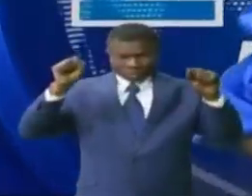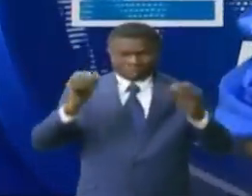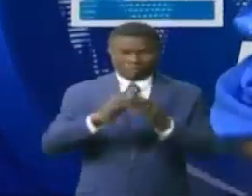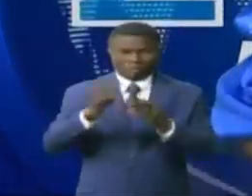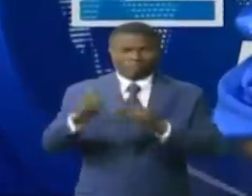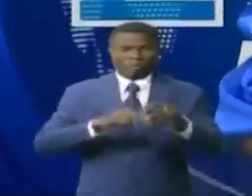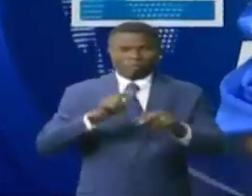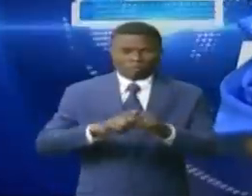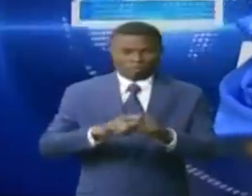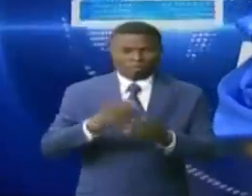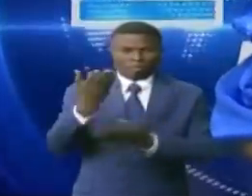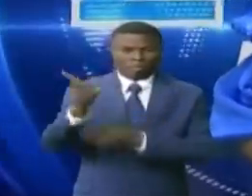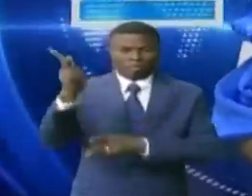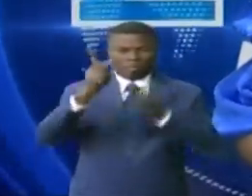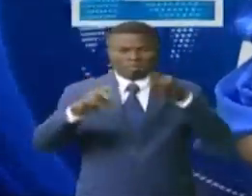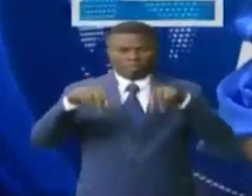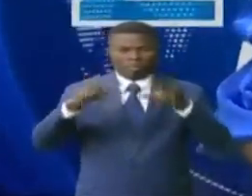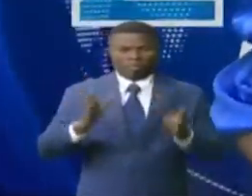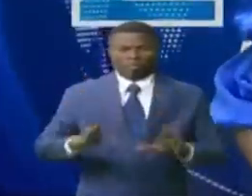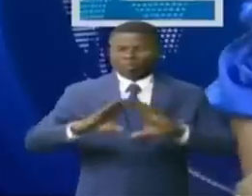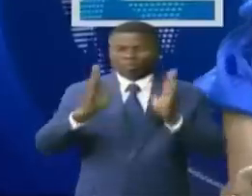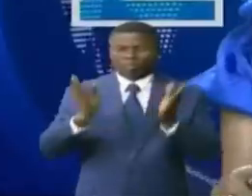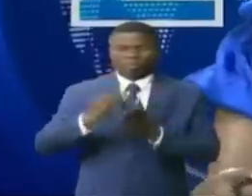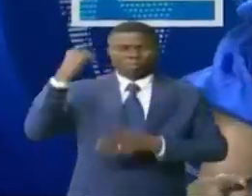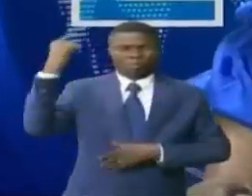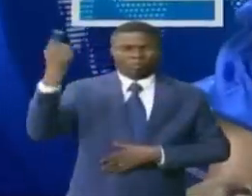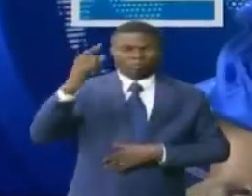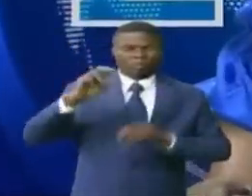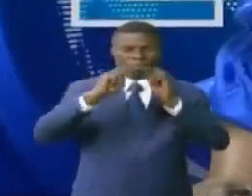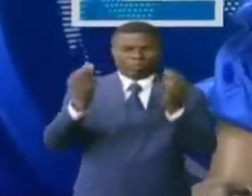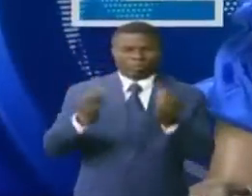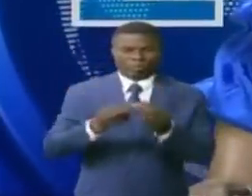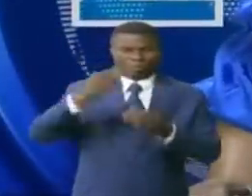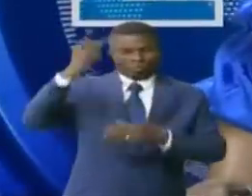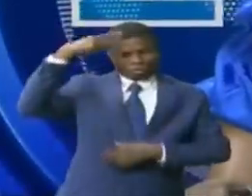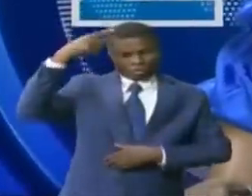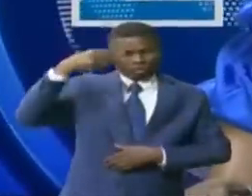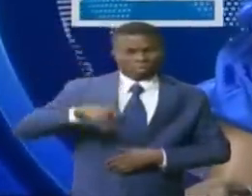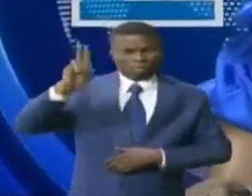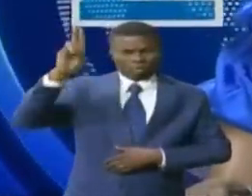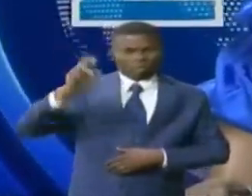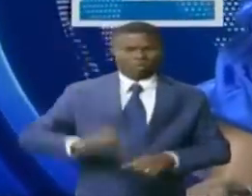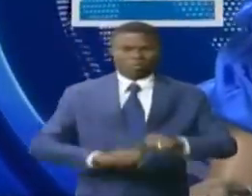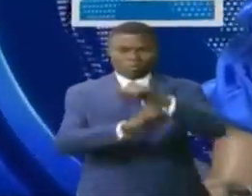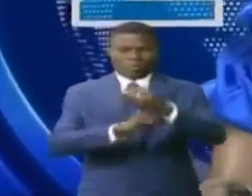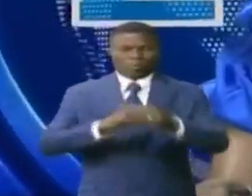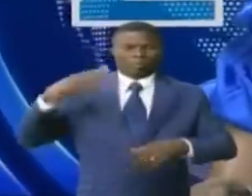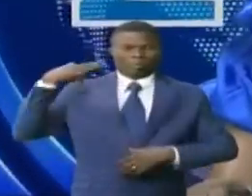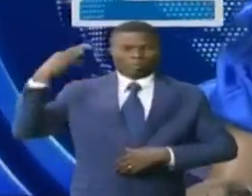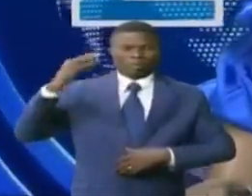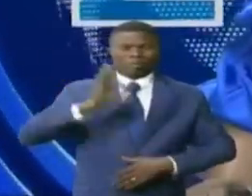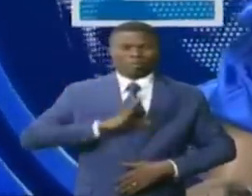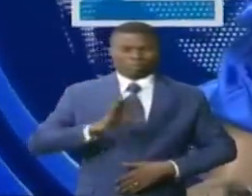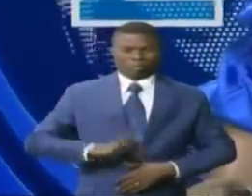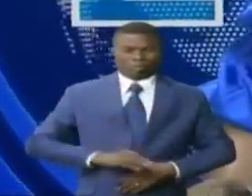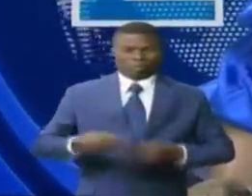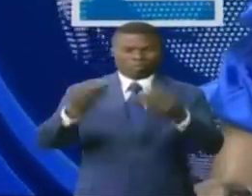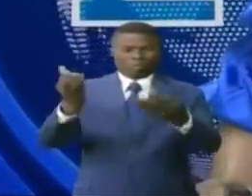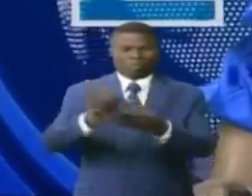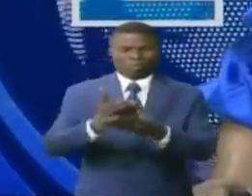l'Assemblée nationale, appelle le peuple congolais et tous les membres de cette plateforme présidentielle à accompagner leur candidat unique. Sylvie